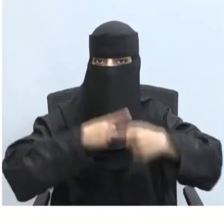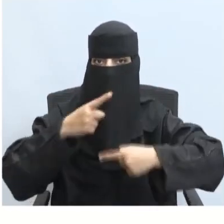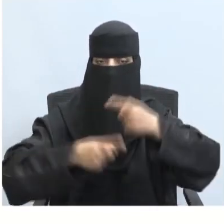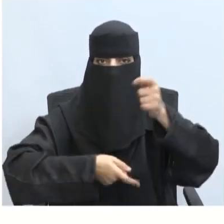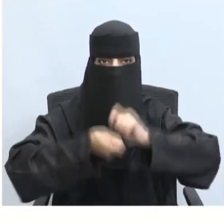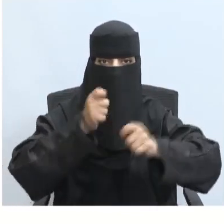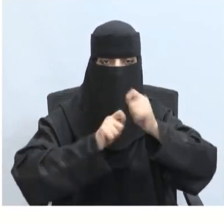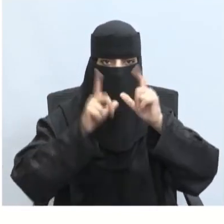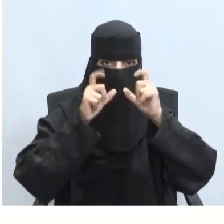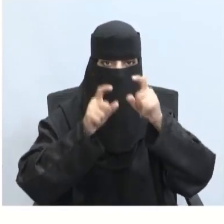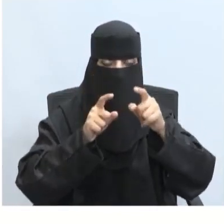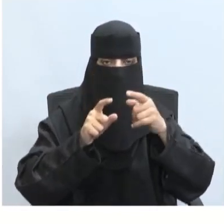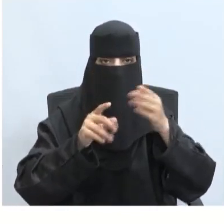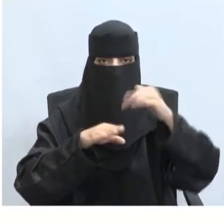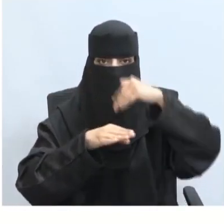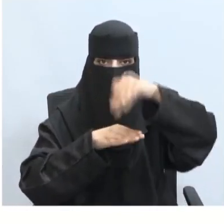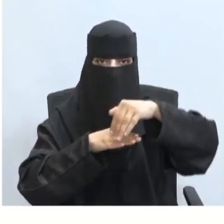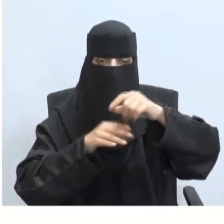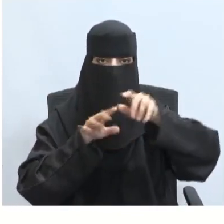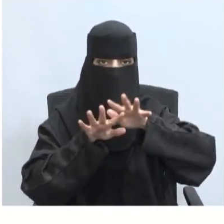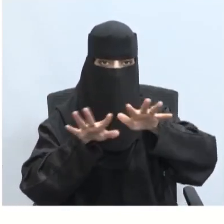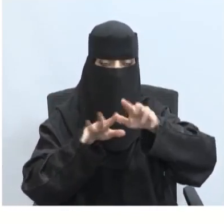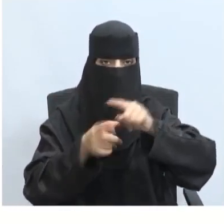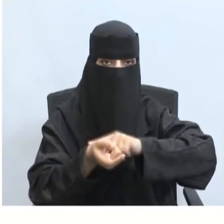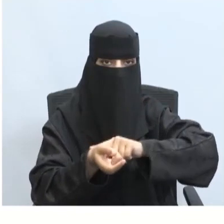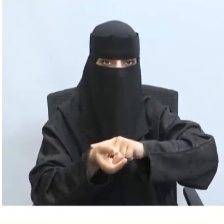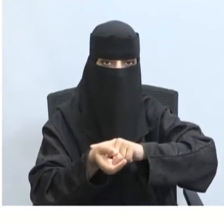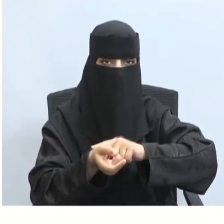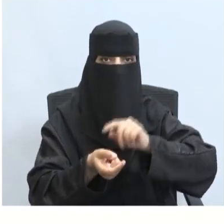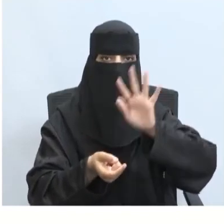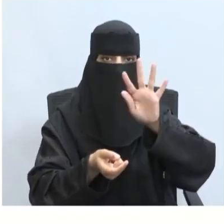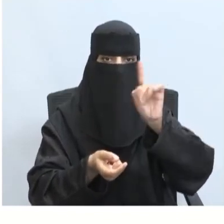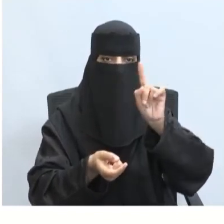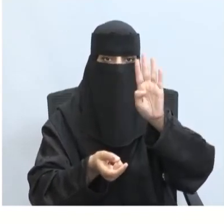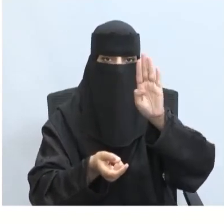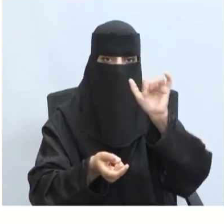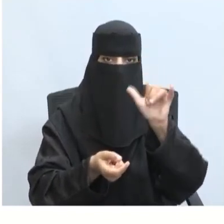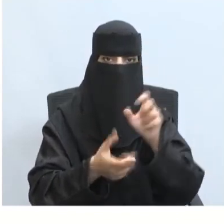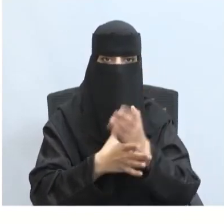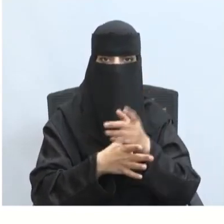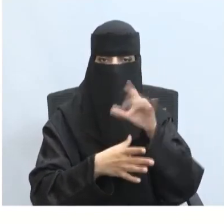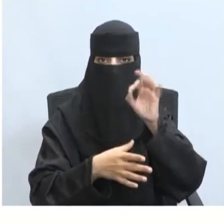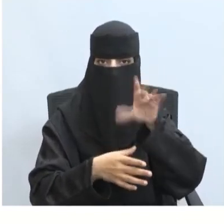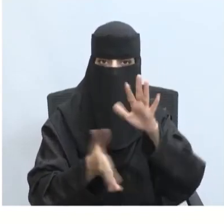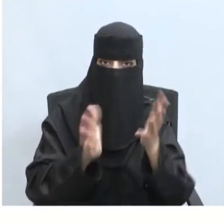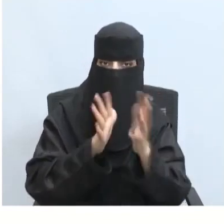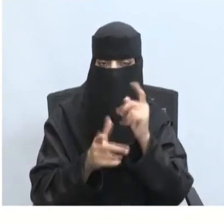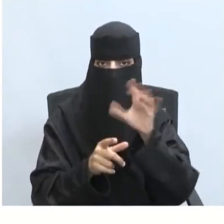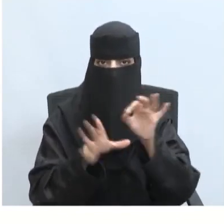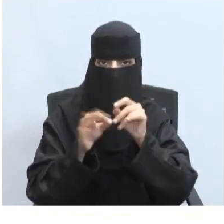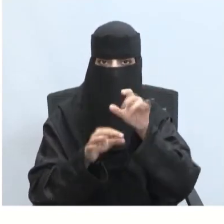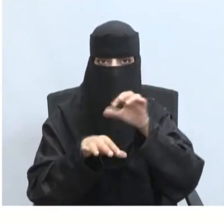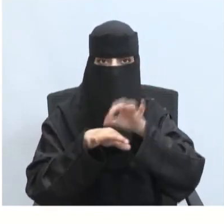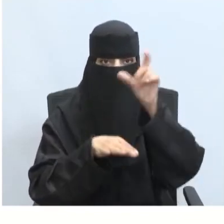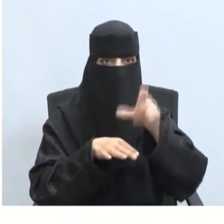تتكون الصوره على الشبكيه تتكون الصوره دائما على الشبكيه لكن احيانا بعض